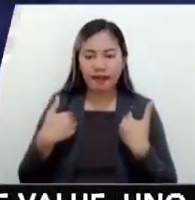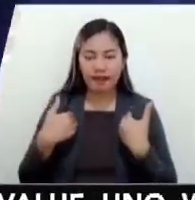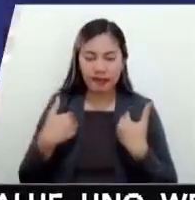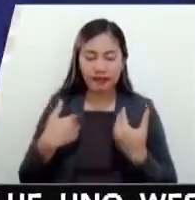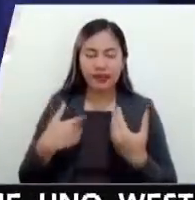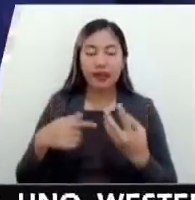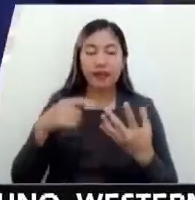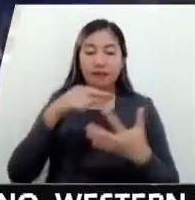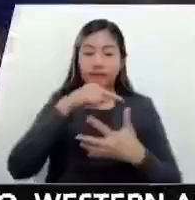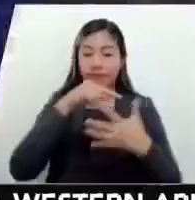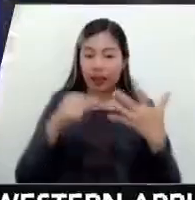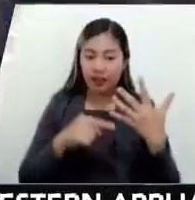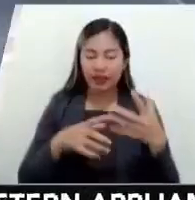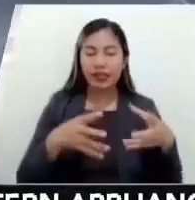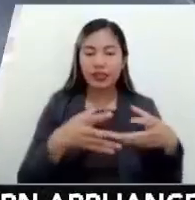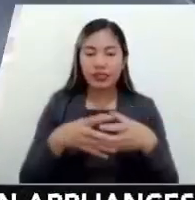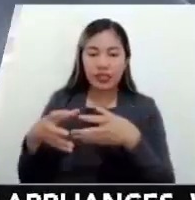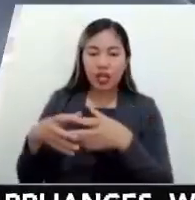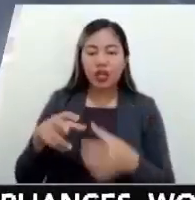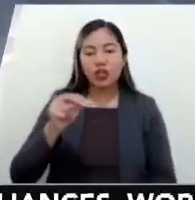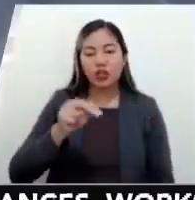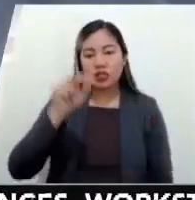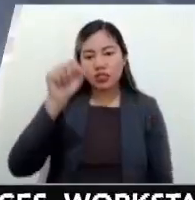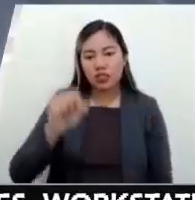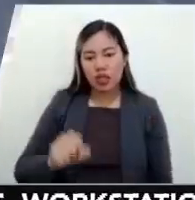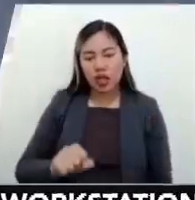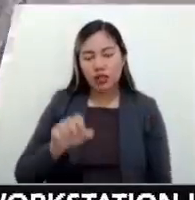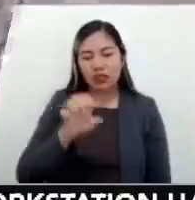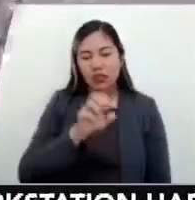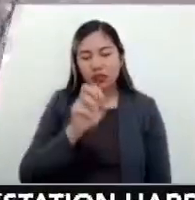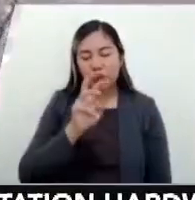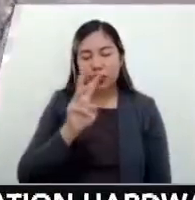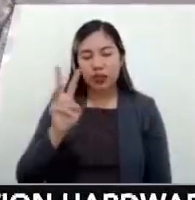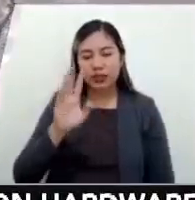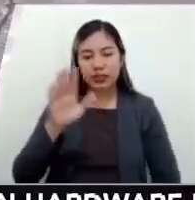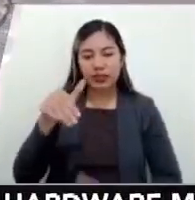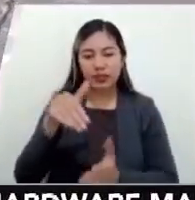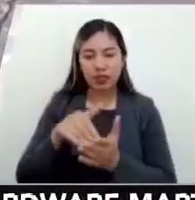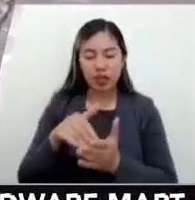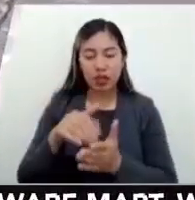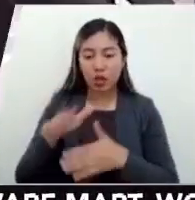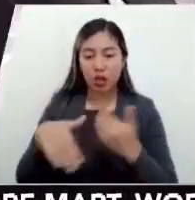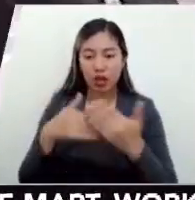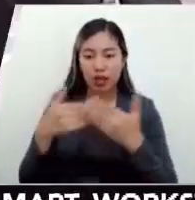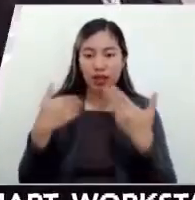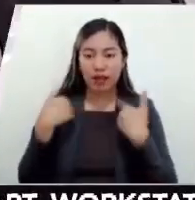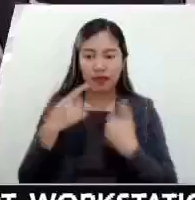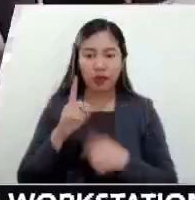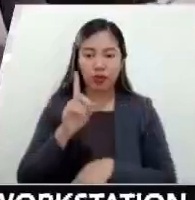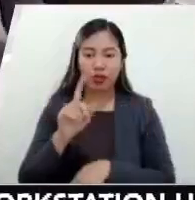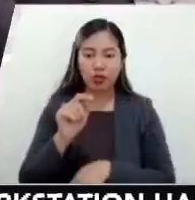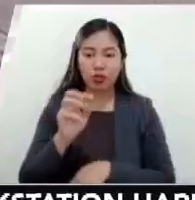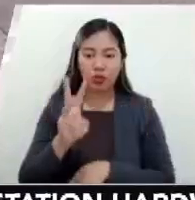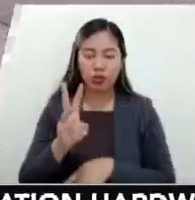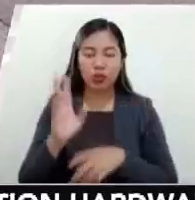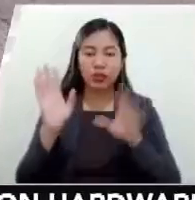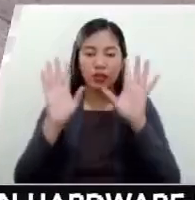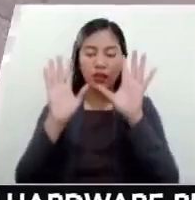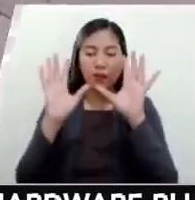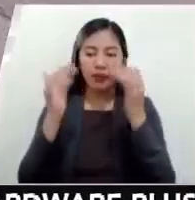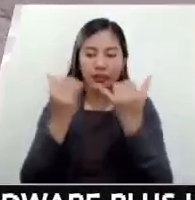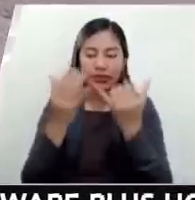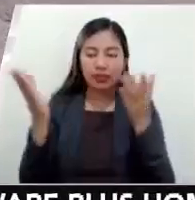South, East, West at Central. Kada sektor ay may isang towing service company na magseserbisyo na pipiliin